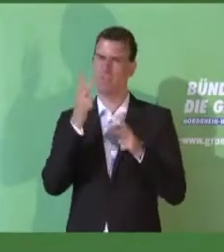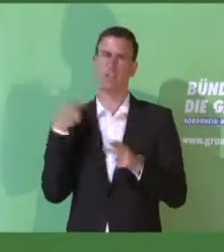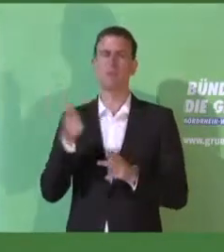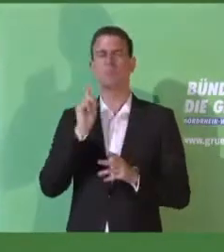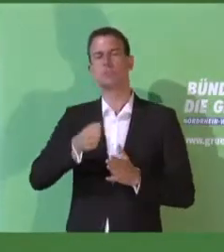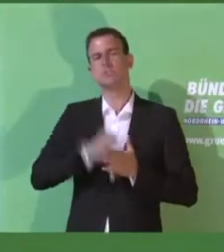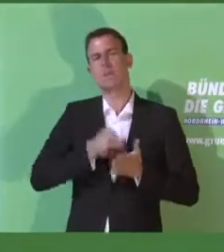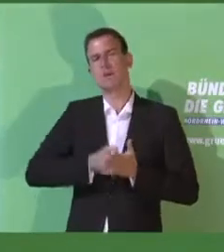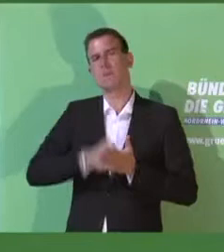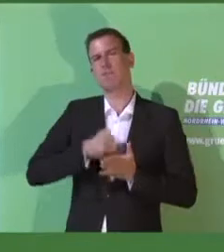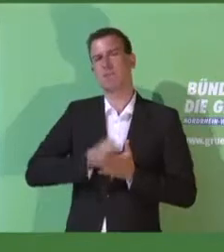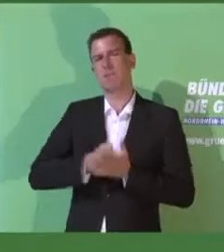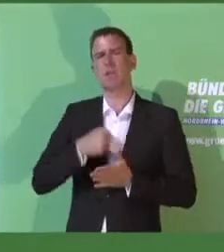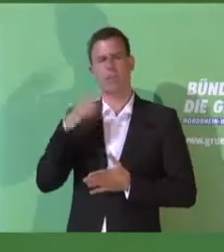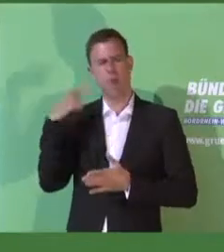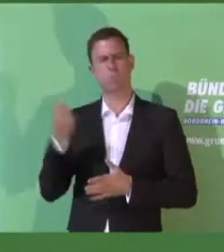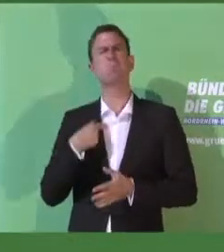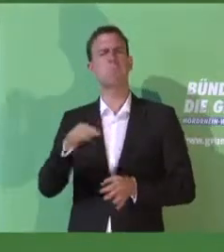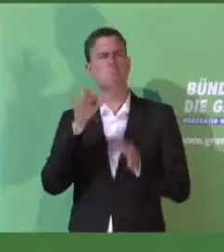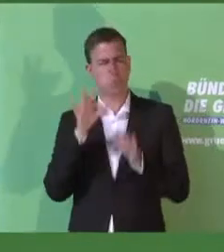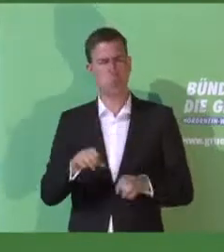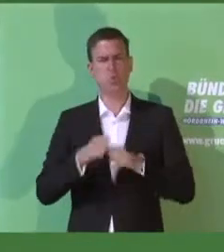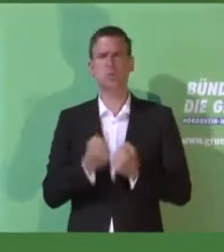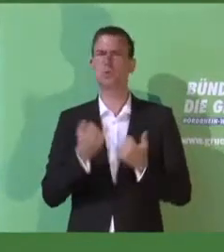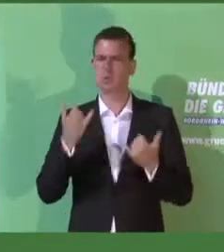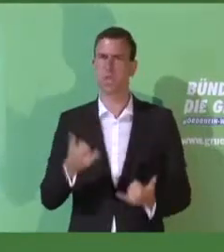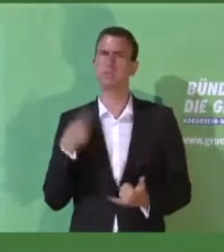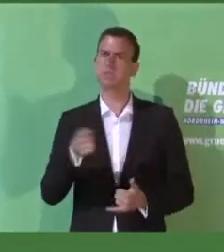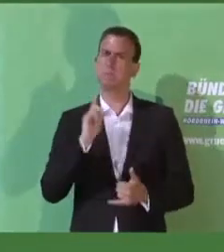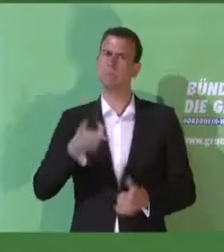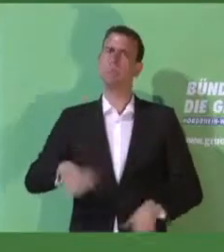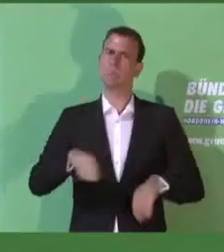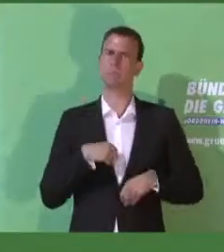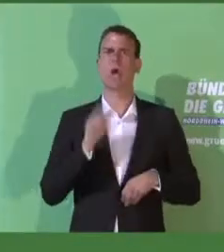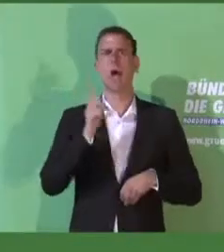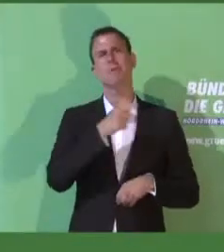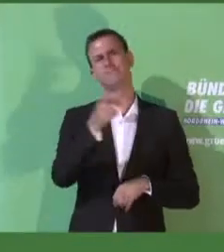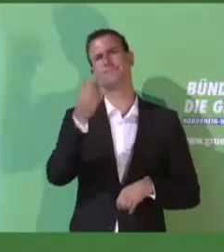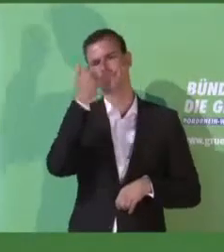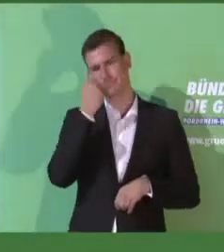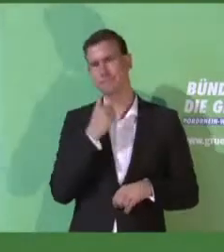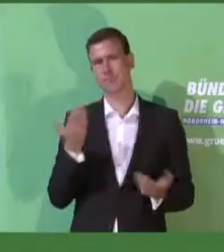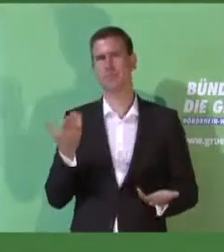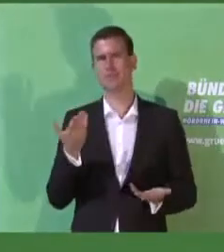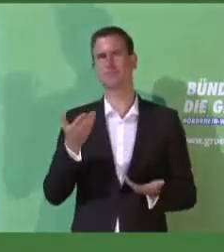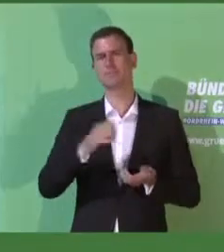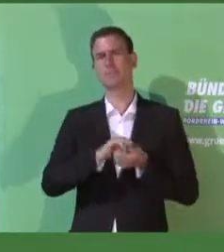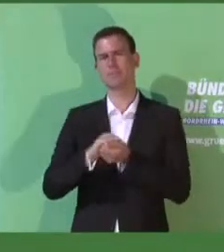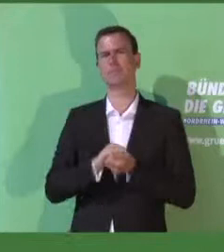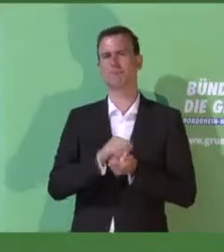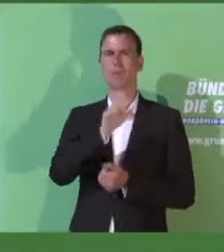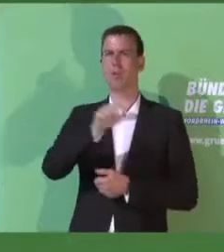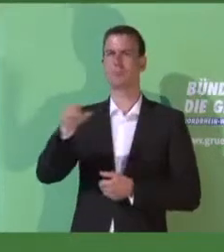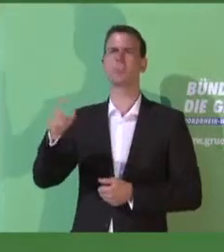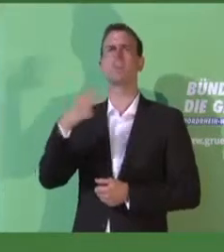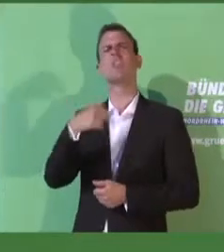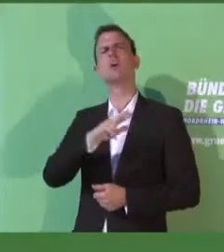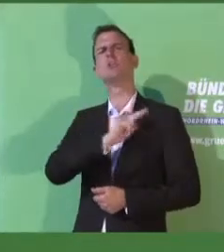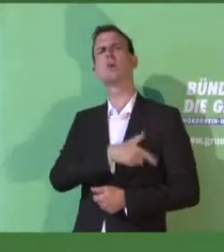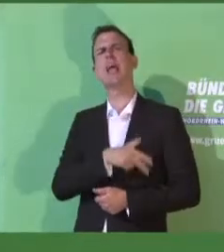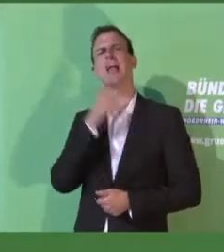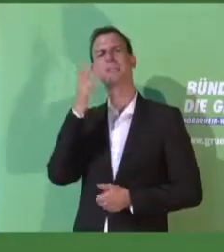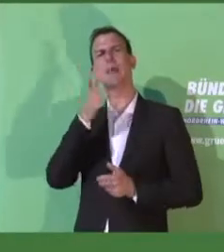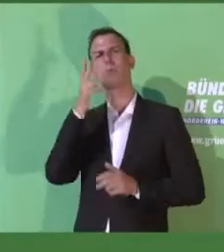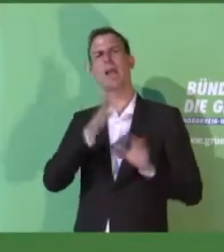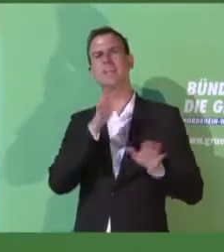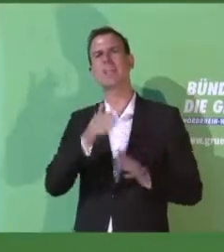gut aufgestellt und wir können das packen. Aber seid so nett, klopft den Genossinnen und Genossen von der Sozialdemokratie